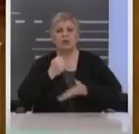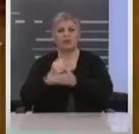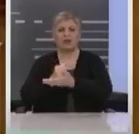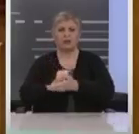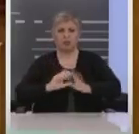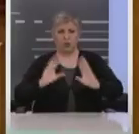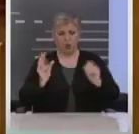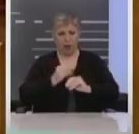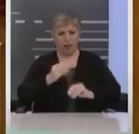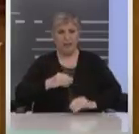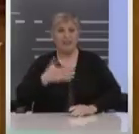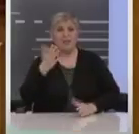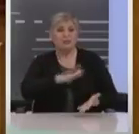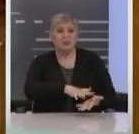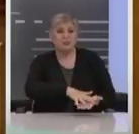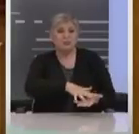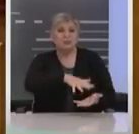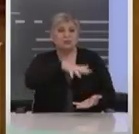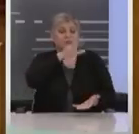που είχε δημιουργηθεί την περίοδο